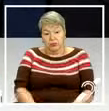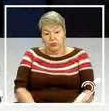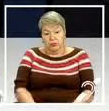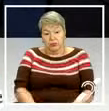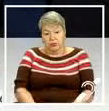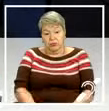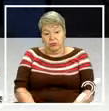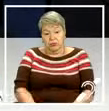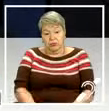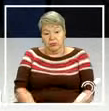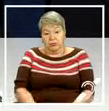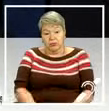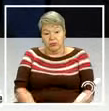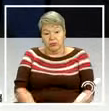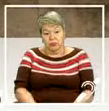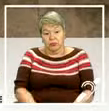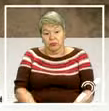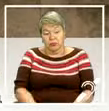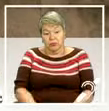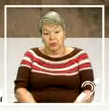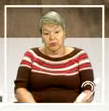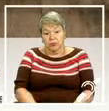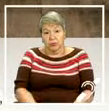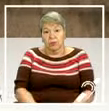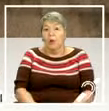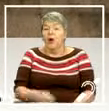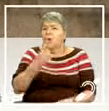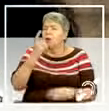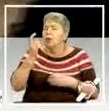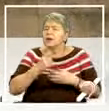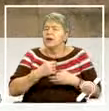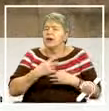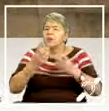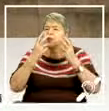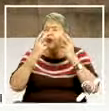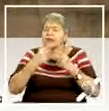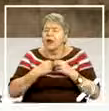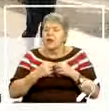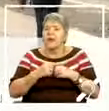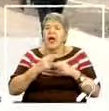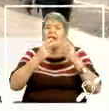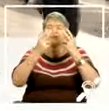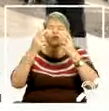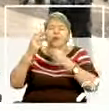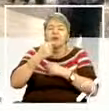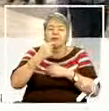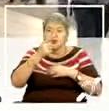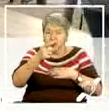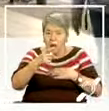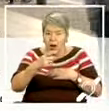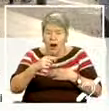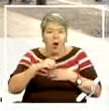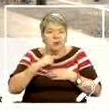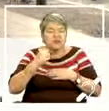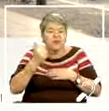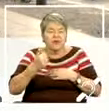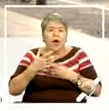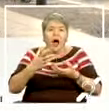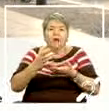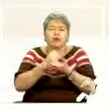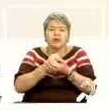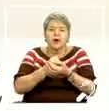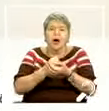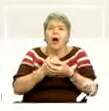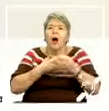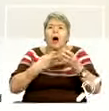merveilleux, je le disais, extraordinaire dessinateur. Una dintre cele mai importante expoziții de la Timișoara va fi cea care reunește opere